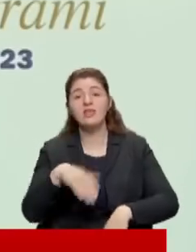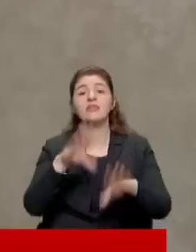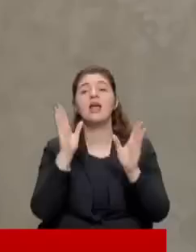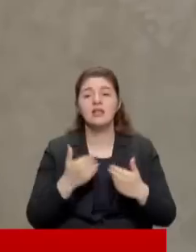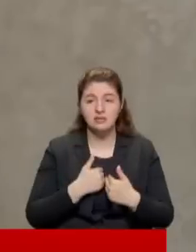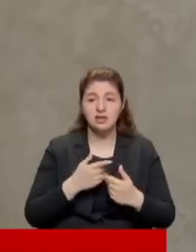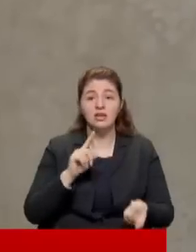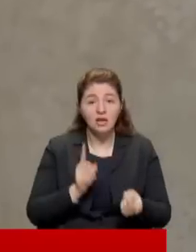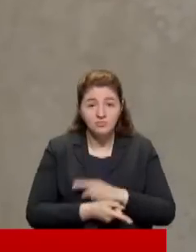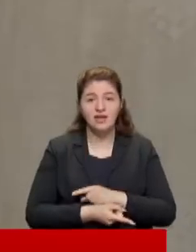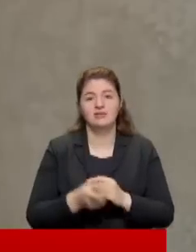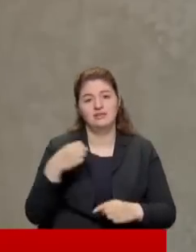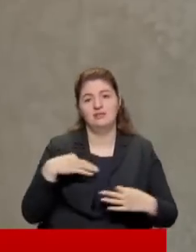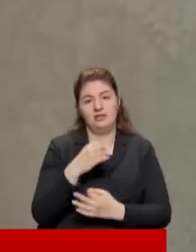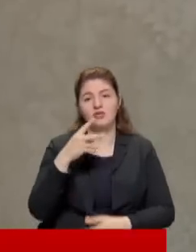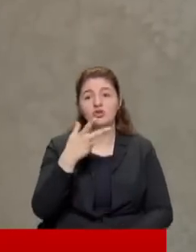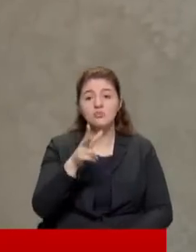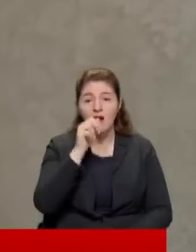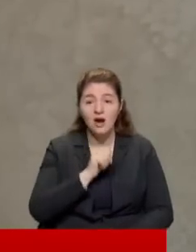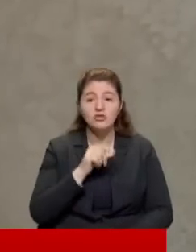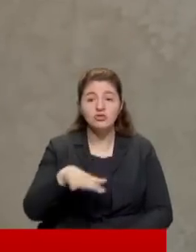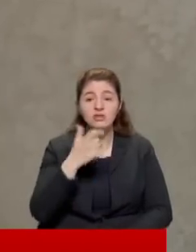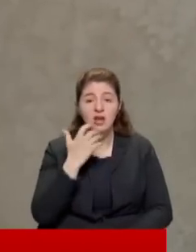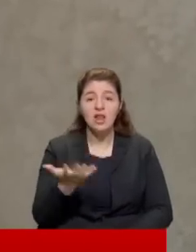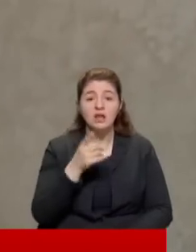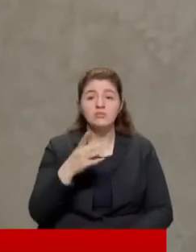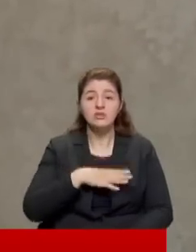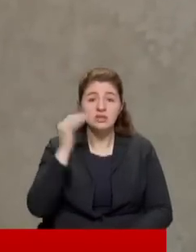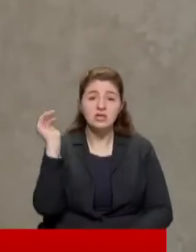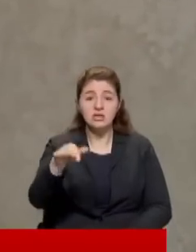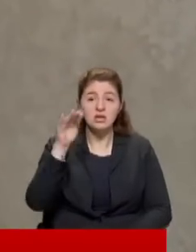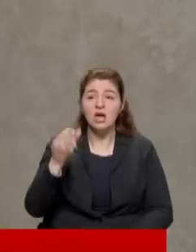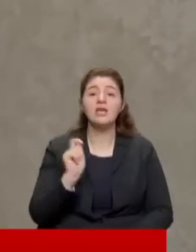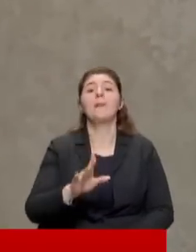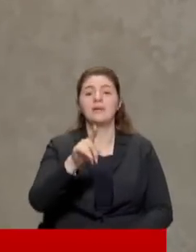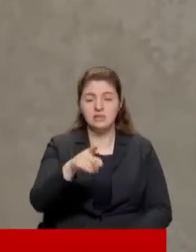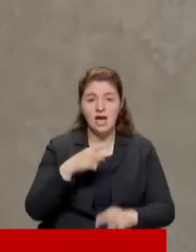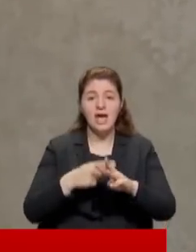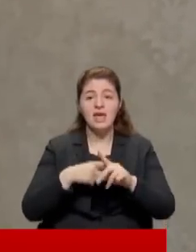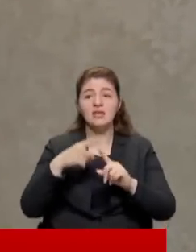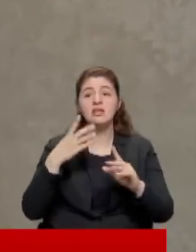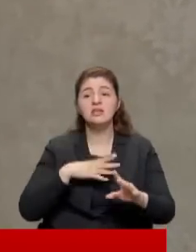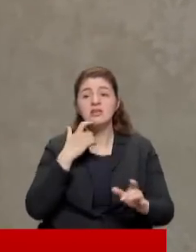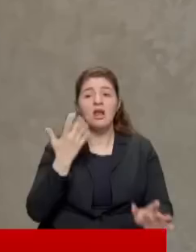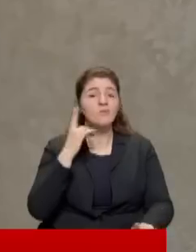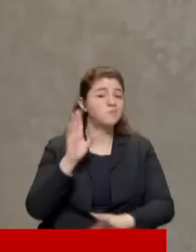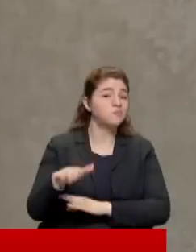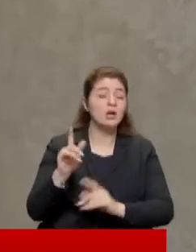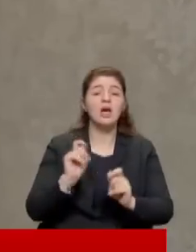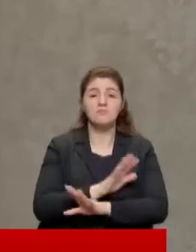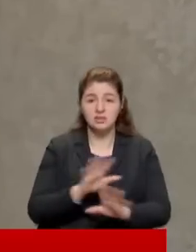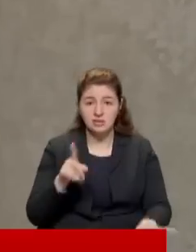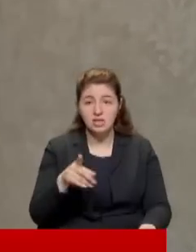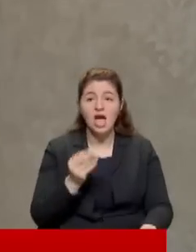da değiliz. Tam tersine Sayın Erdoğan, 3600'ler yıllardır bu talepte bulunuyorlar, yapmadınız. EYT'lilerin taleplerini yıllarca yerine